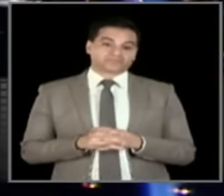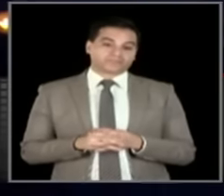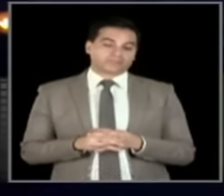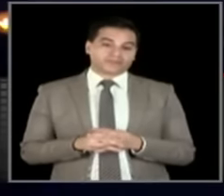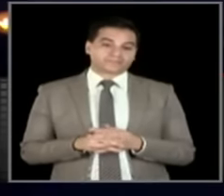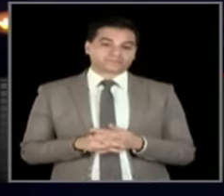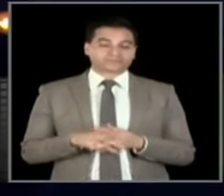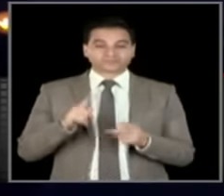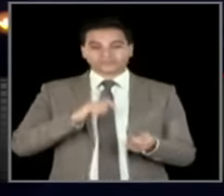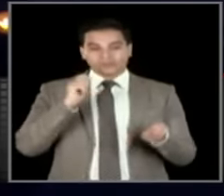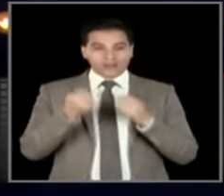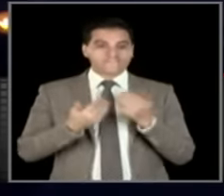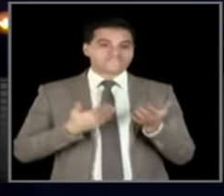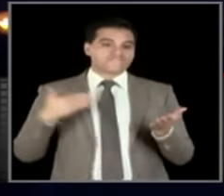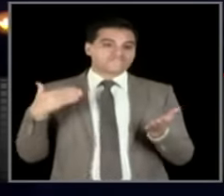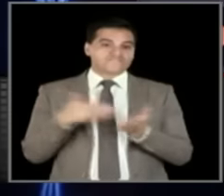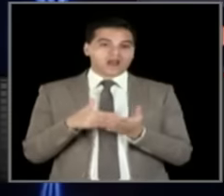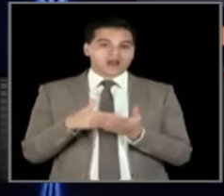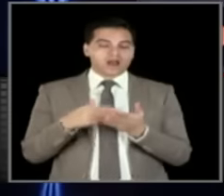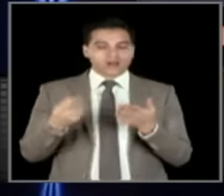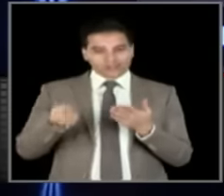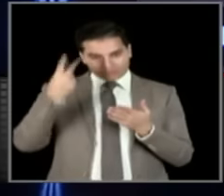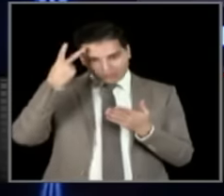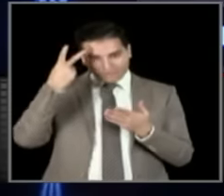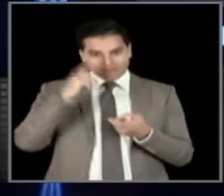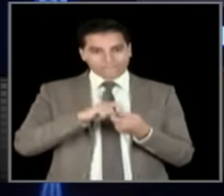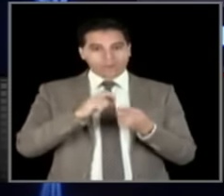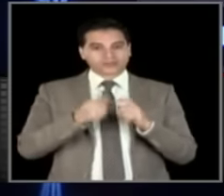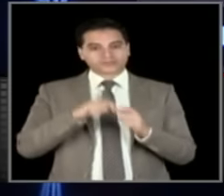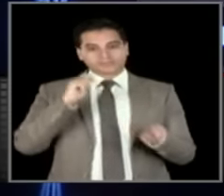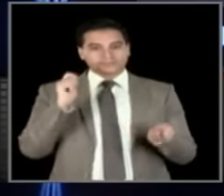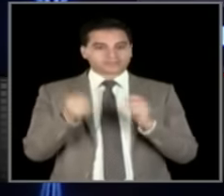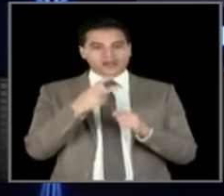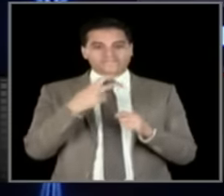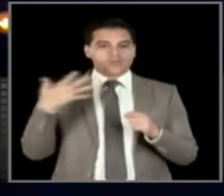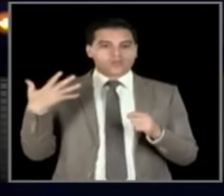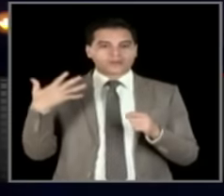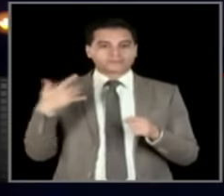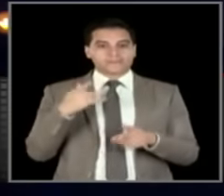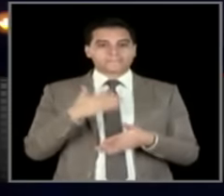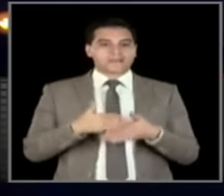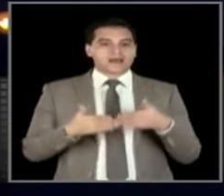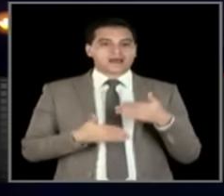تم تحويله لمؤسسة ثقافية 2005. بناه